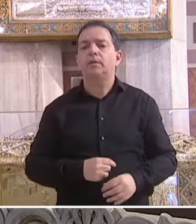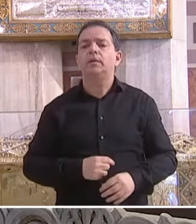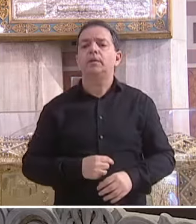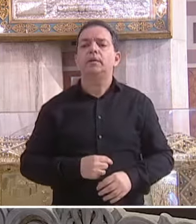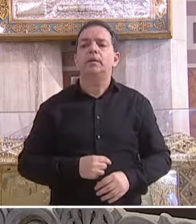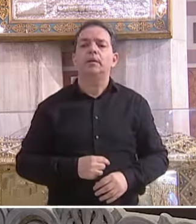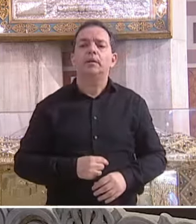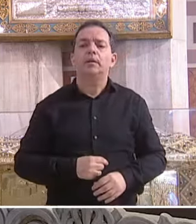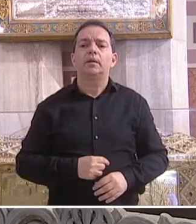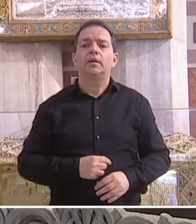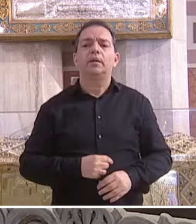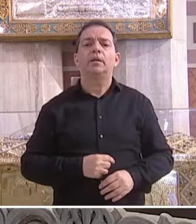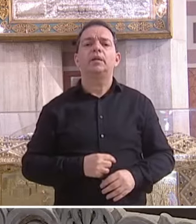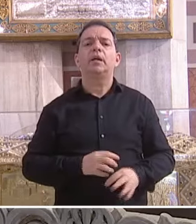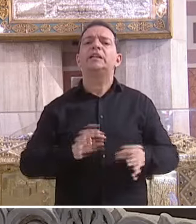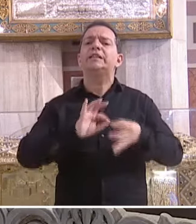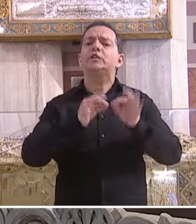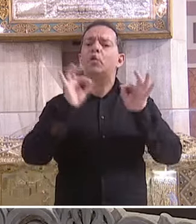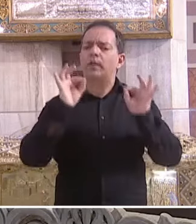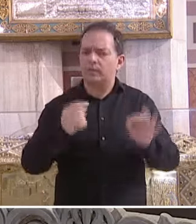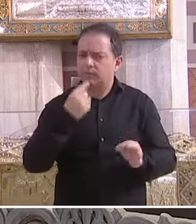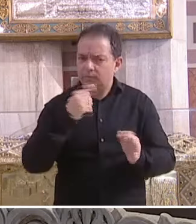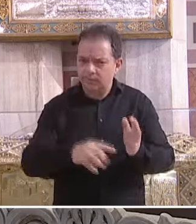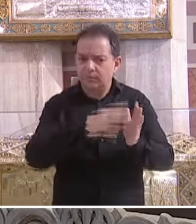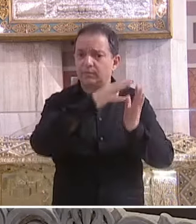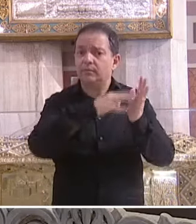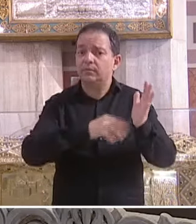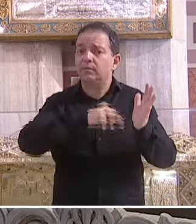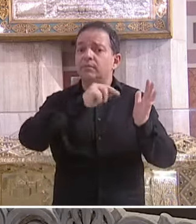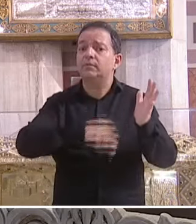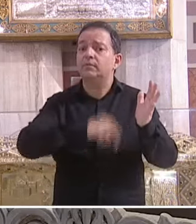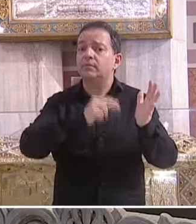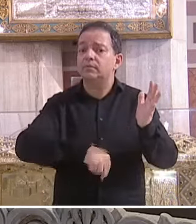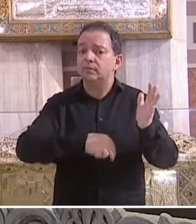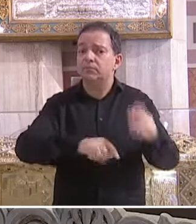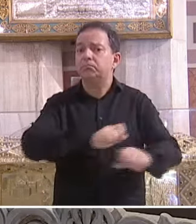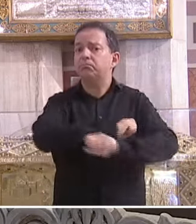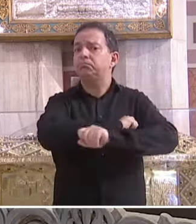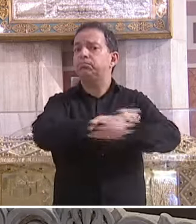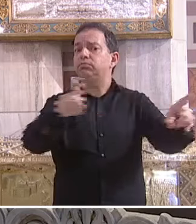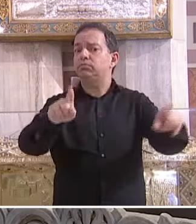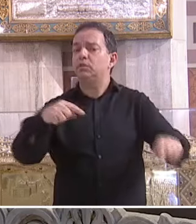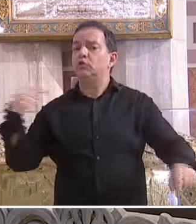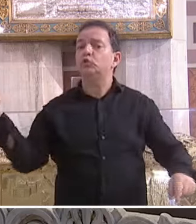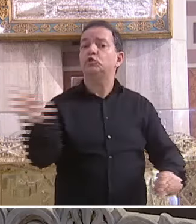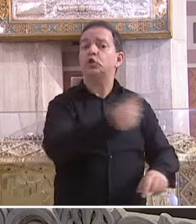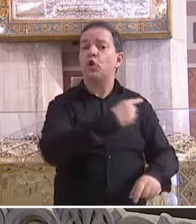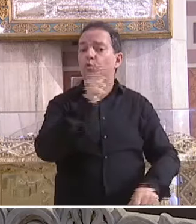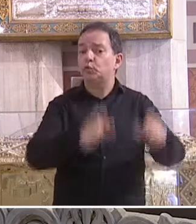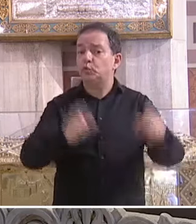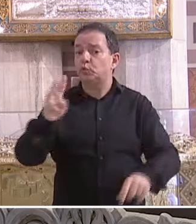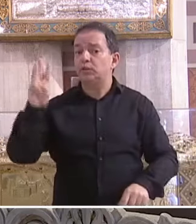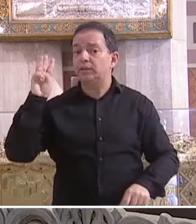εξέδωσε, καθώς αναφέρει η ιστορία, εγκύκλιο επιστολή προς όλους τους χριστιανούς